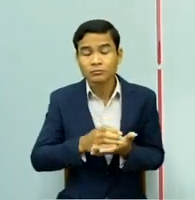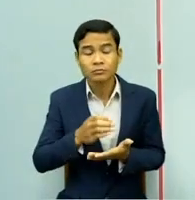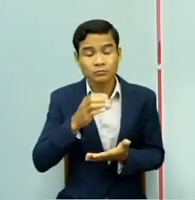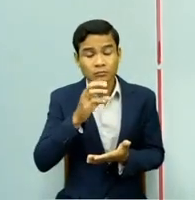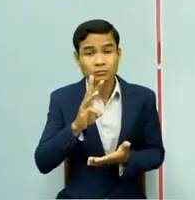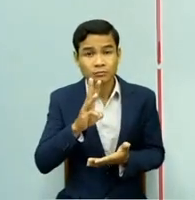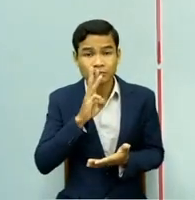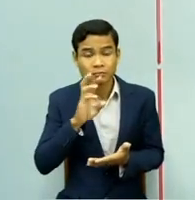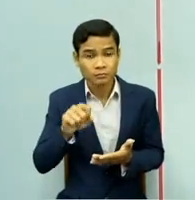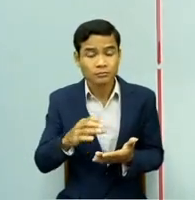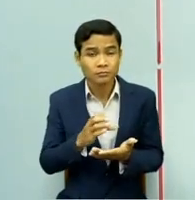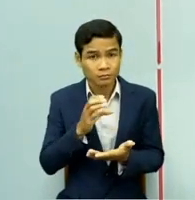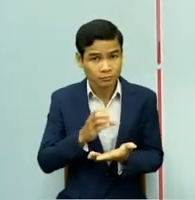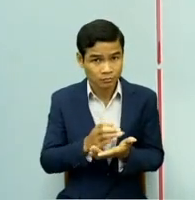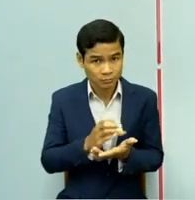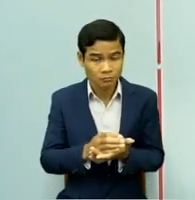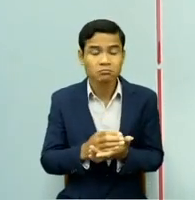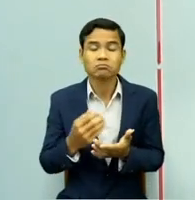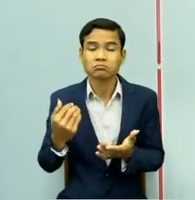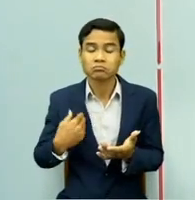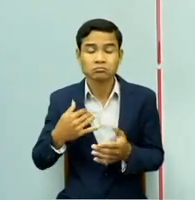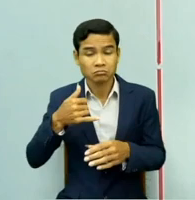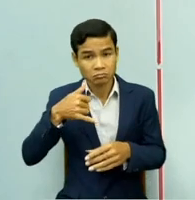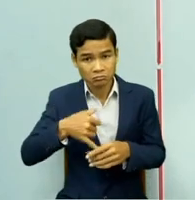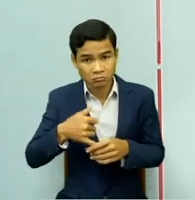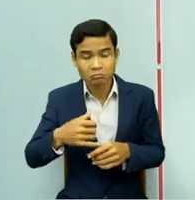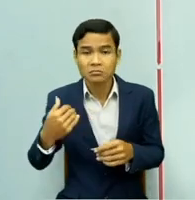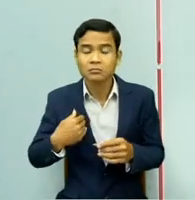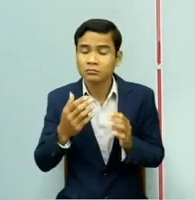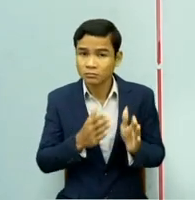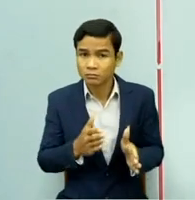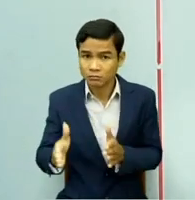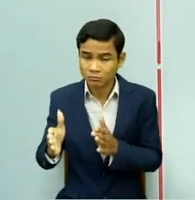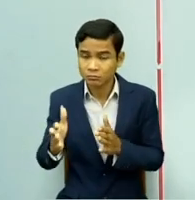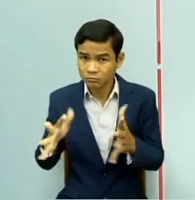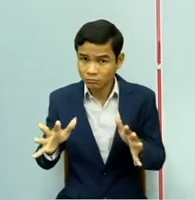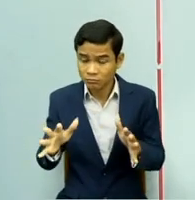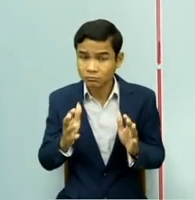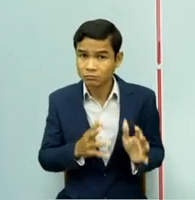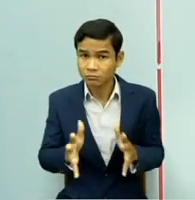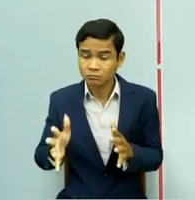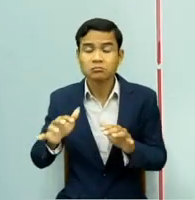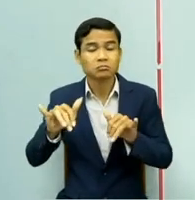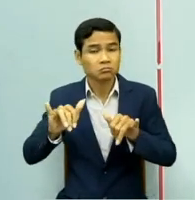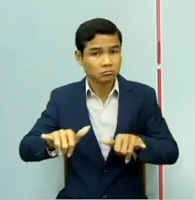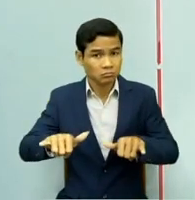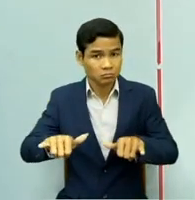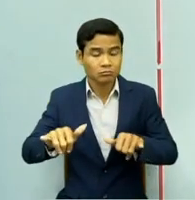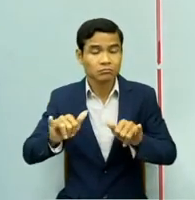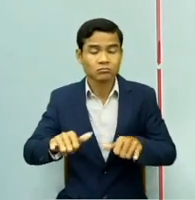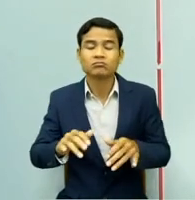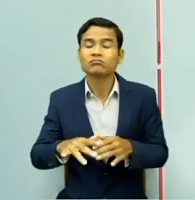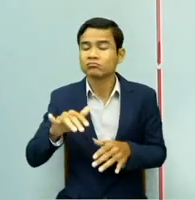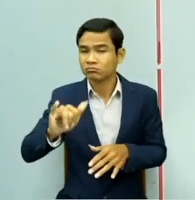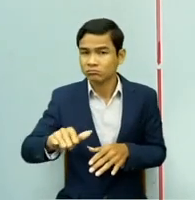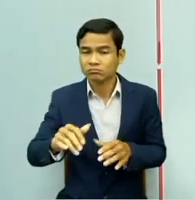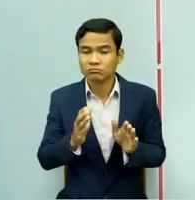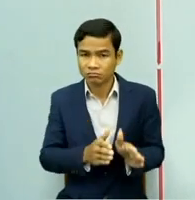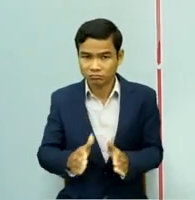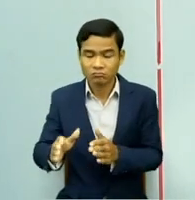កញ្ចែនេះគុំមានរបៀបណាកូនមានលំនាំអីមួយនៅច ចានៅទេកូនណោះអត់តមានរបៀប